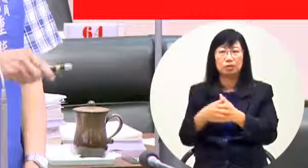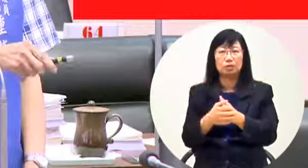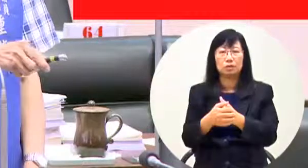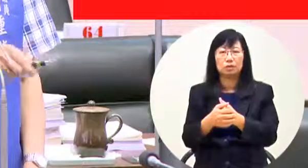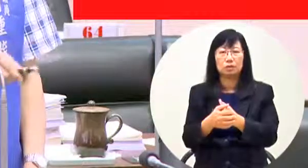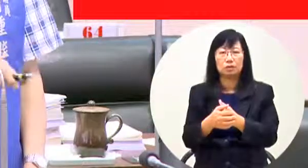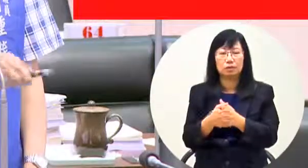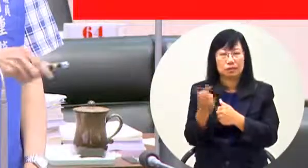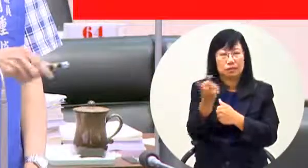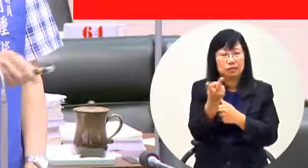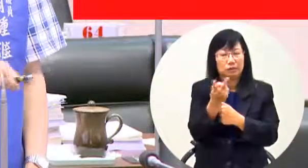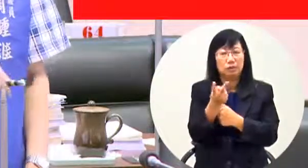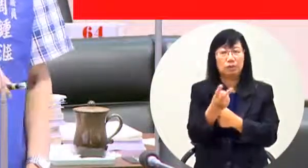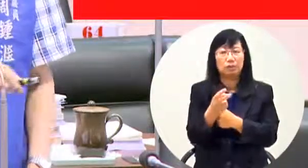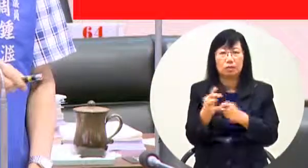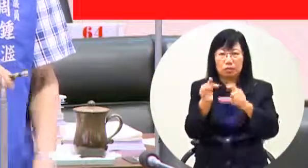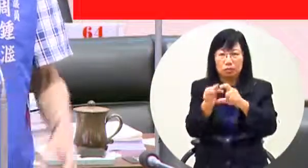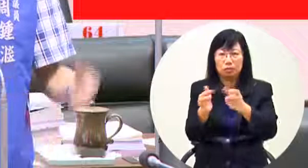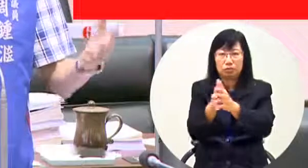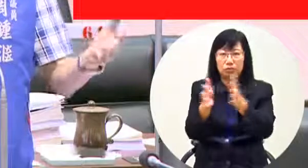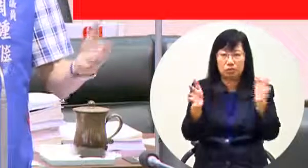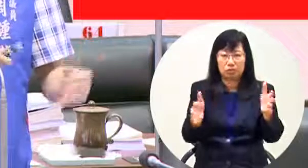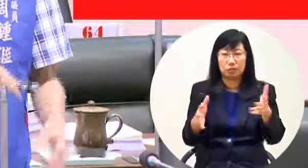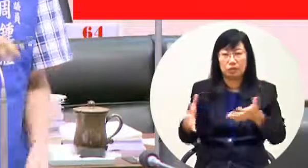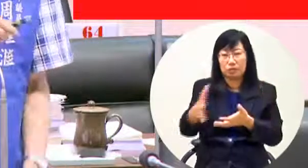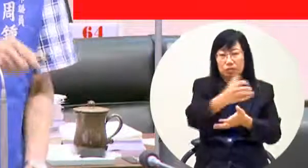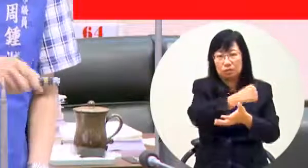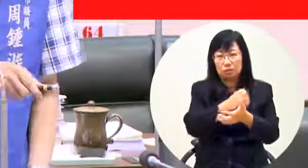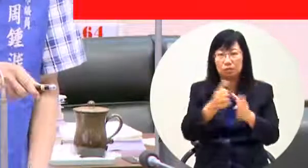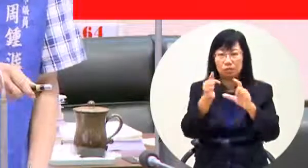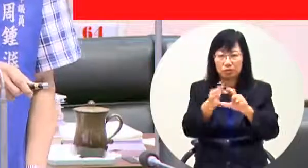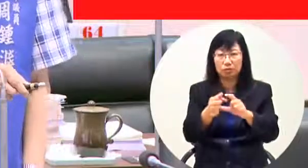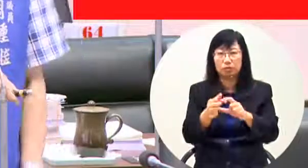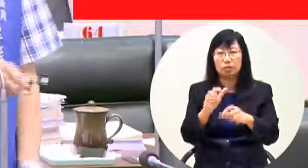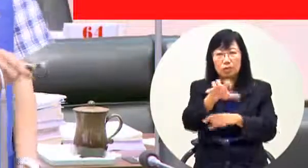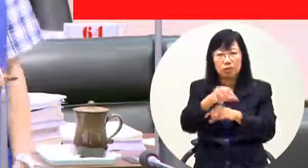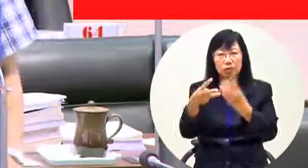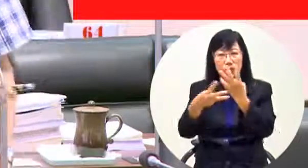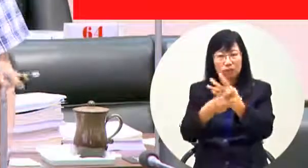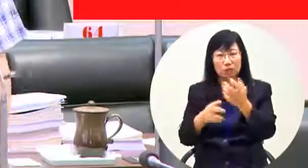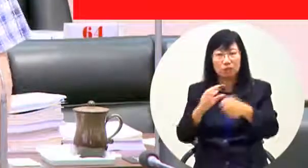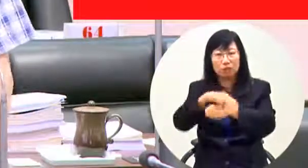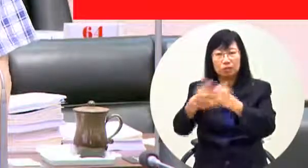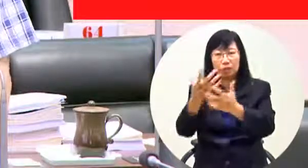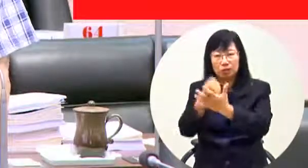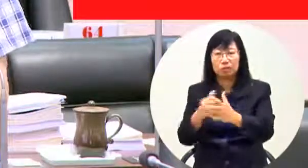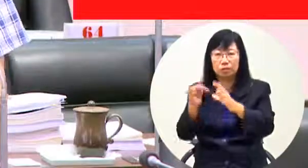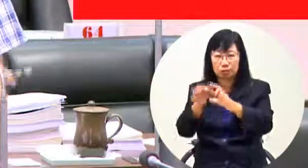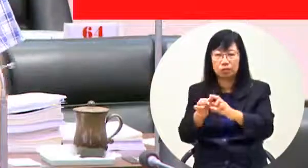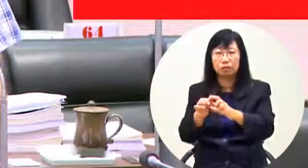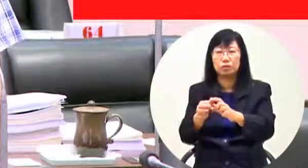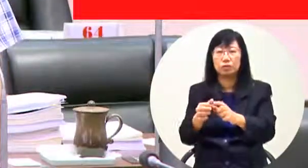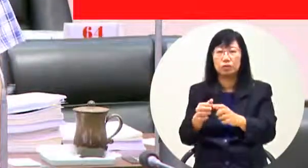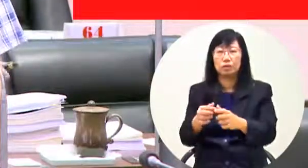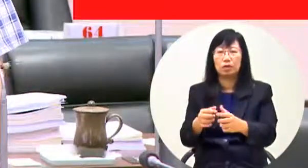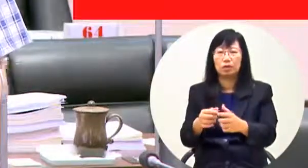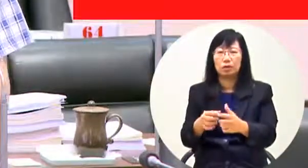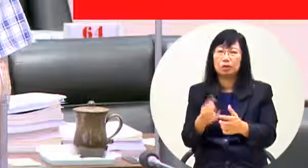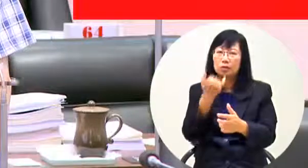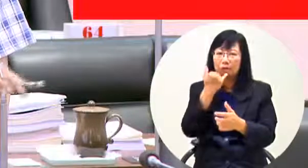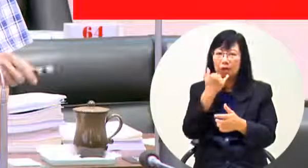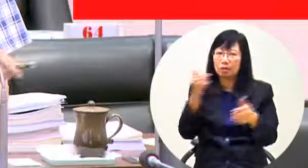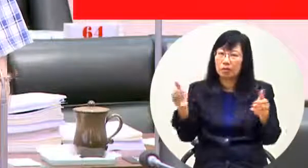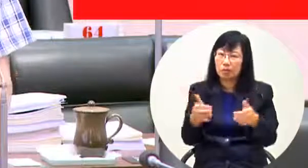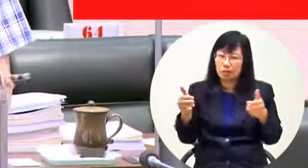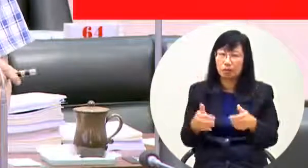区、农业保留区还没有开，应该把它开发，一样透过整体开发，把它区段征收或是